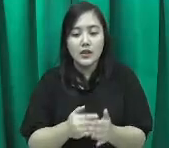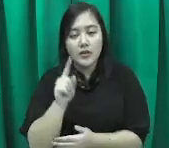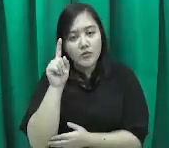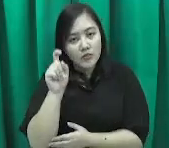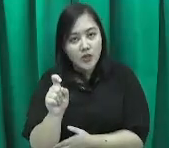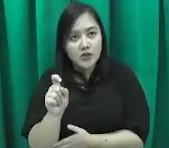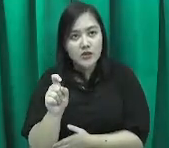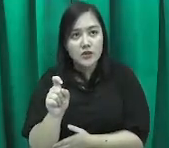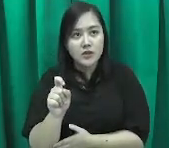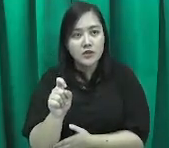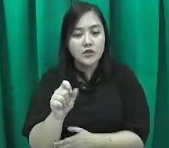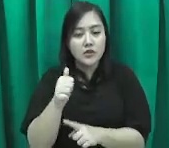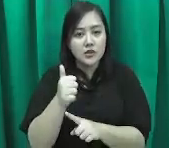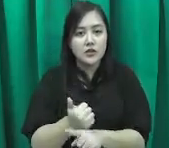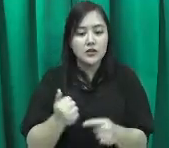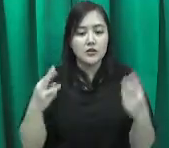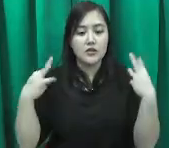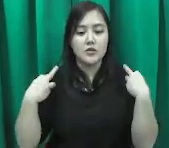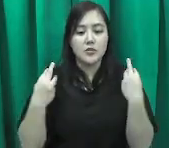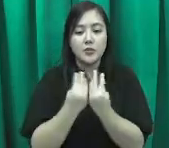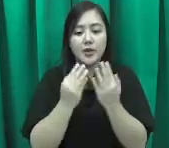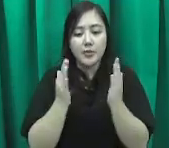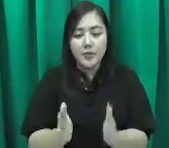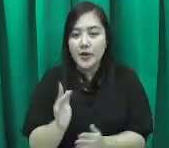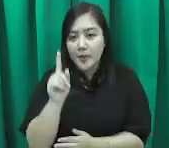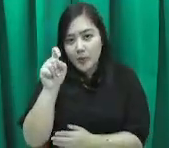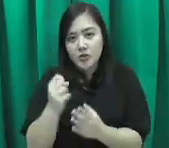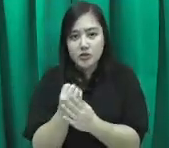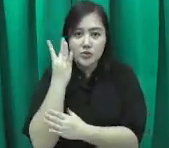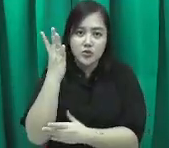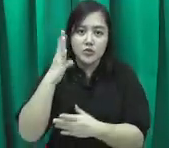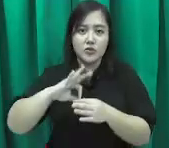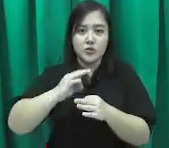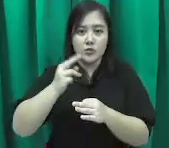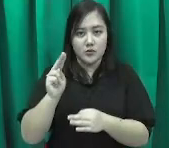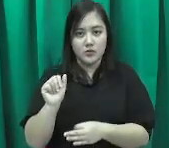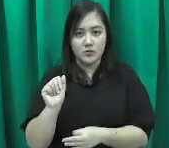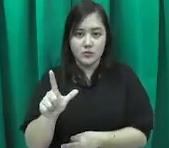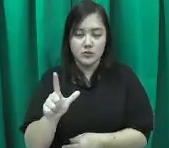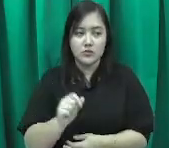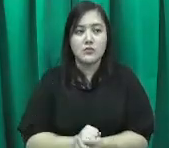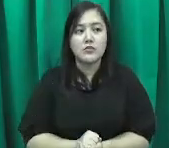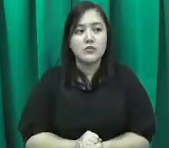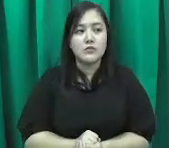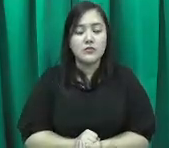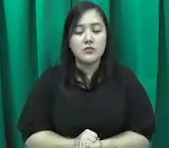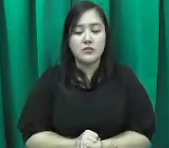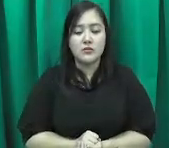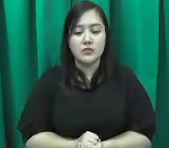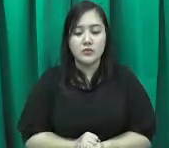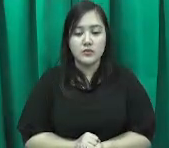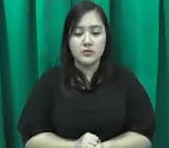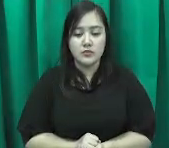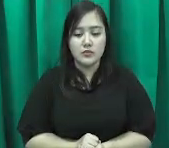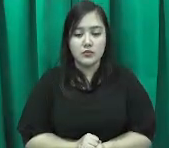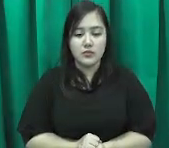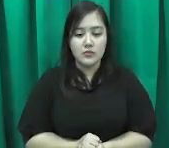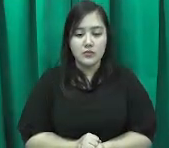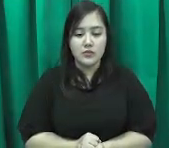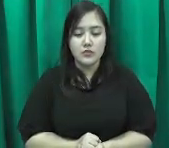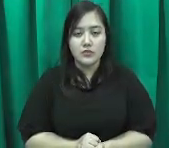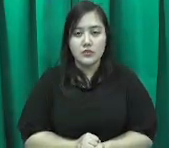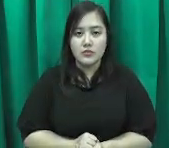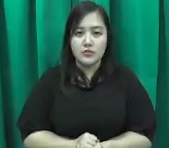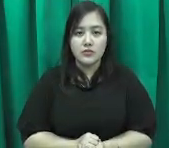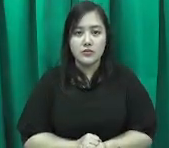ng pamilya ay dapat nag-grow spiritually. Yeah. Tama, para, sir. Para doon natin mapagbubuklod